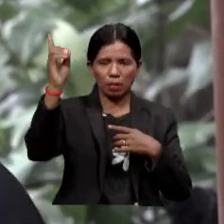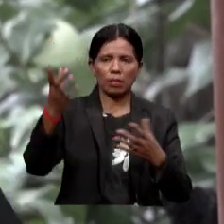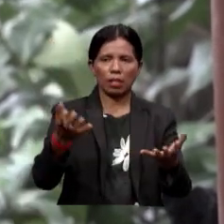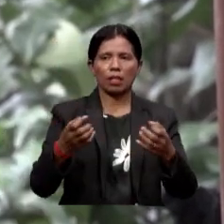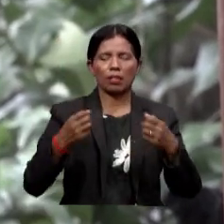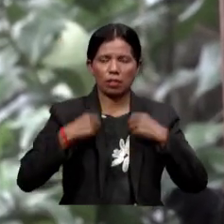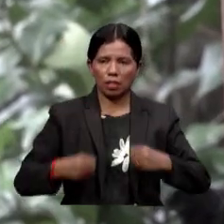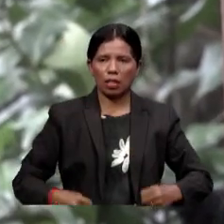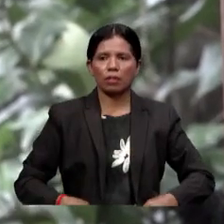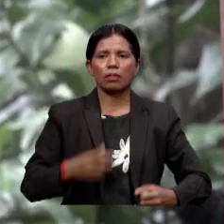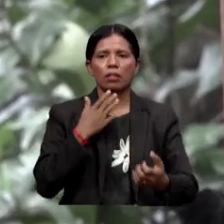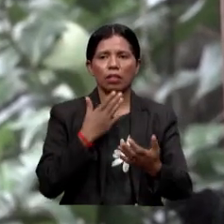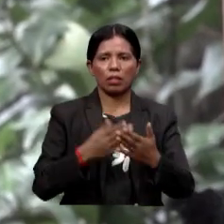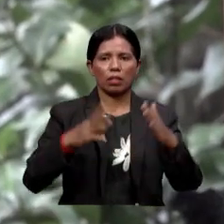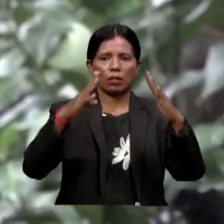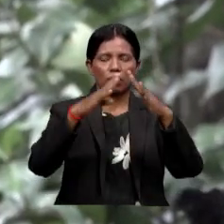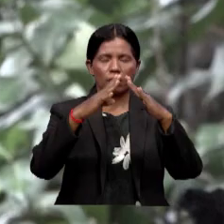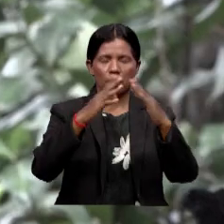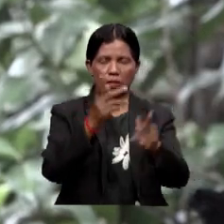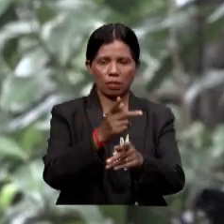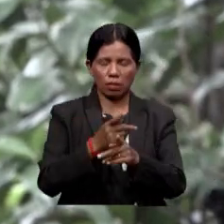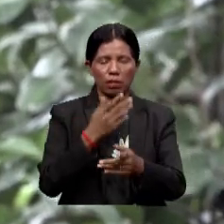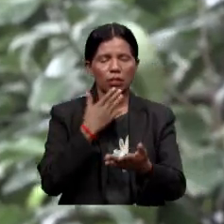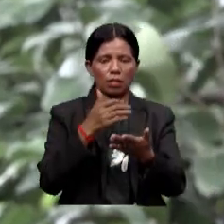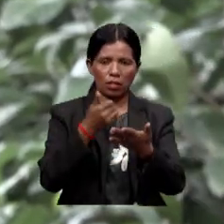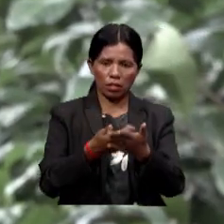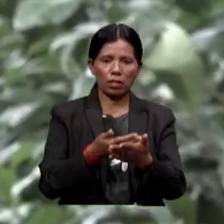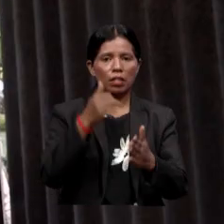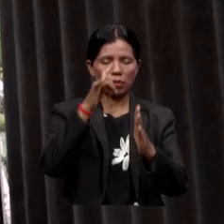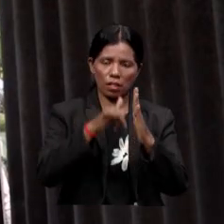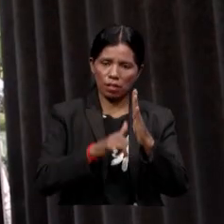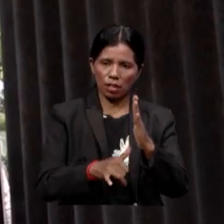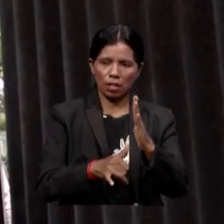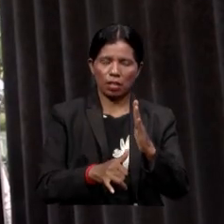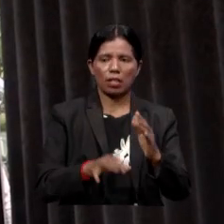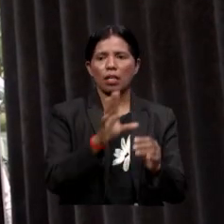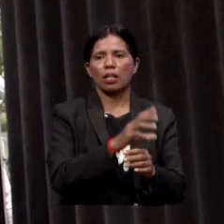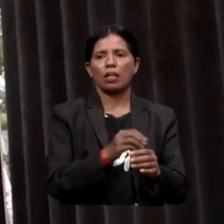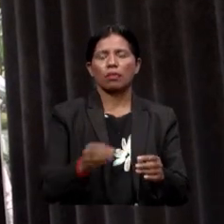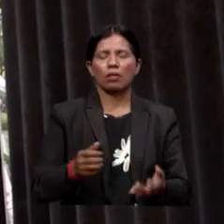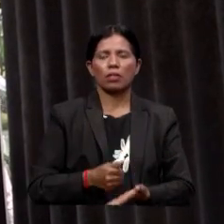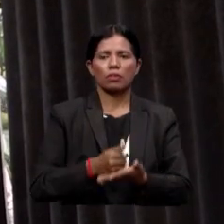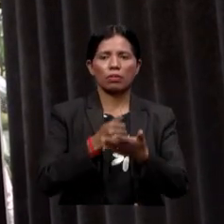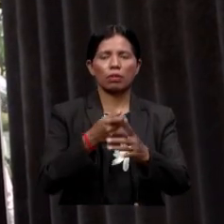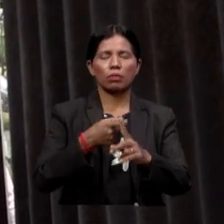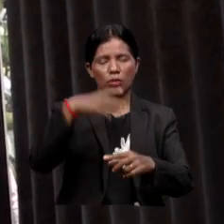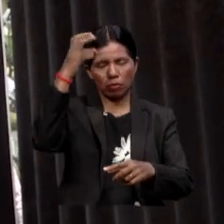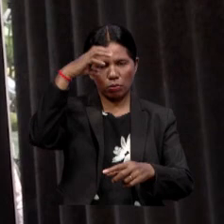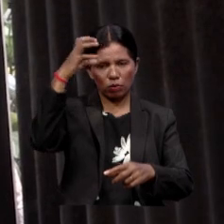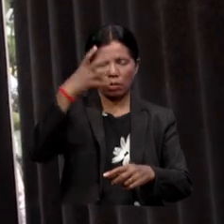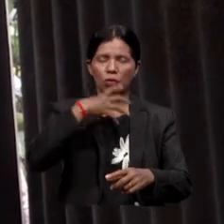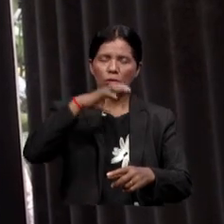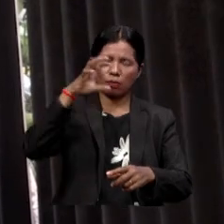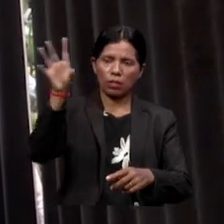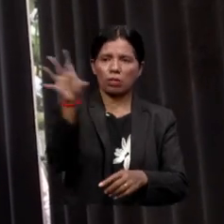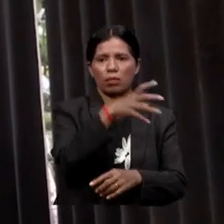Saudi diak. No uma nebe seguru bania tu hela. Hori tahan nia husi udan loro matang no anim